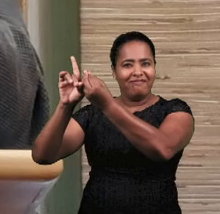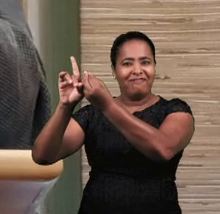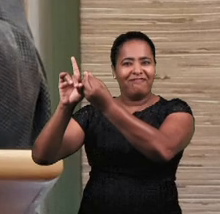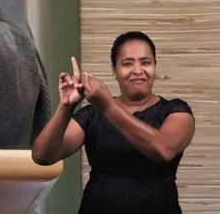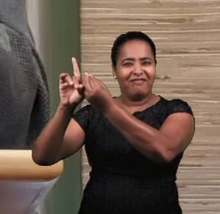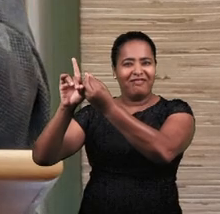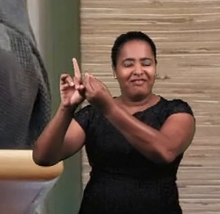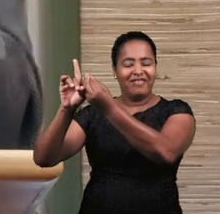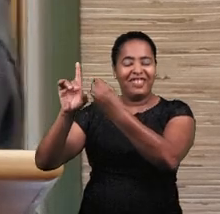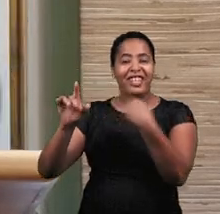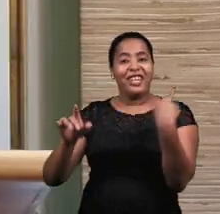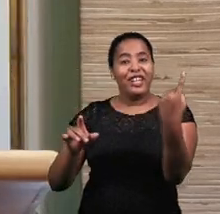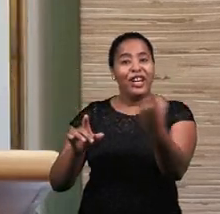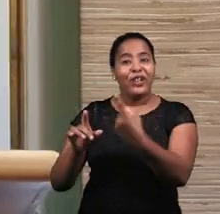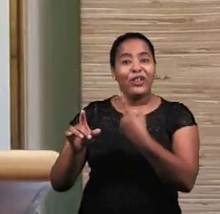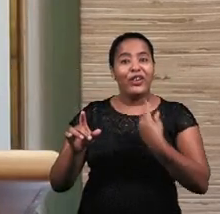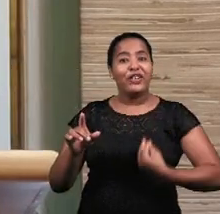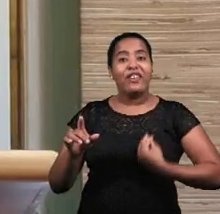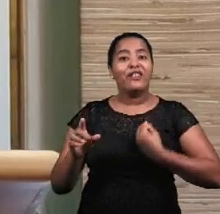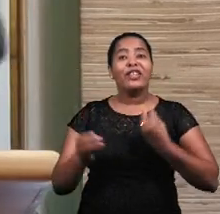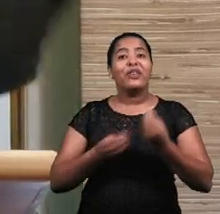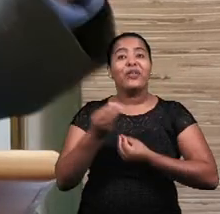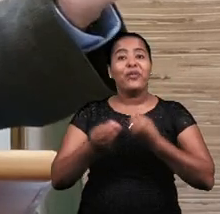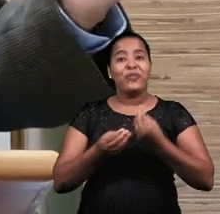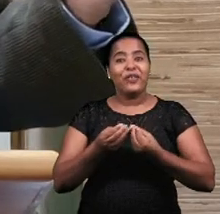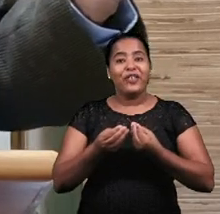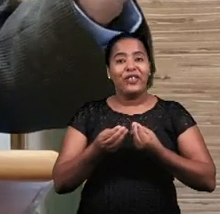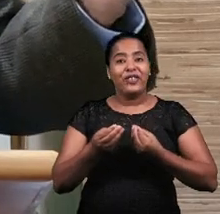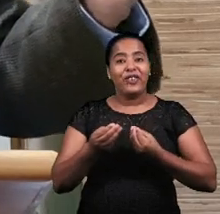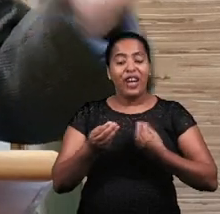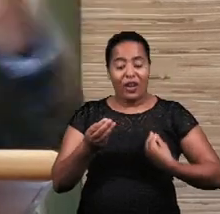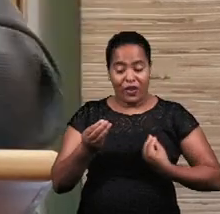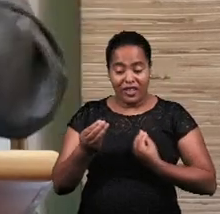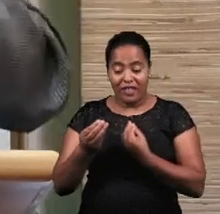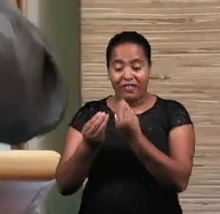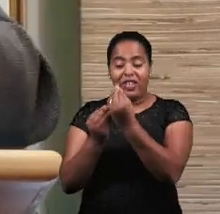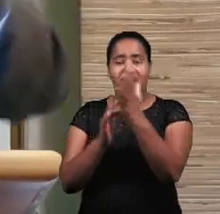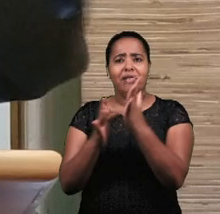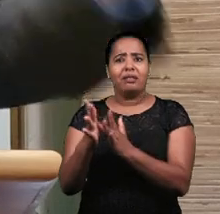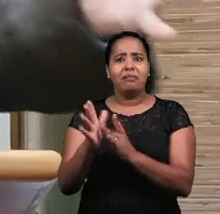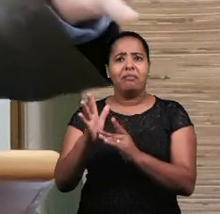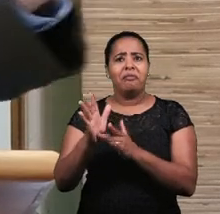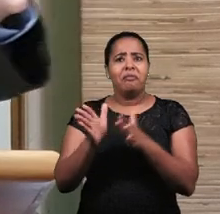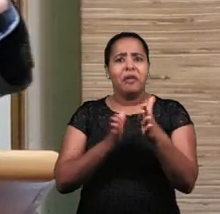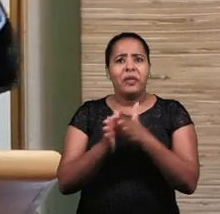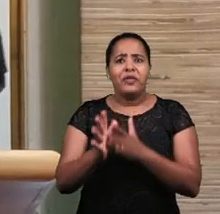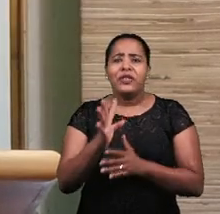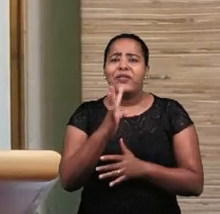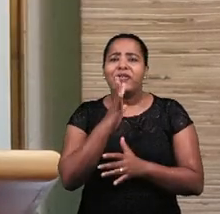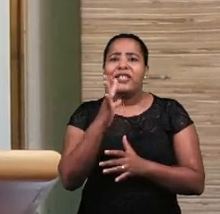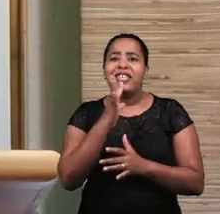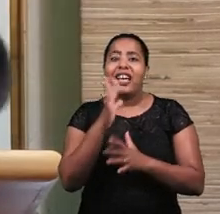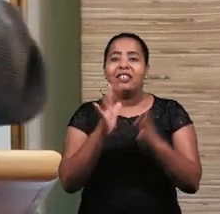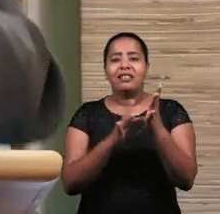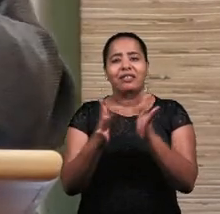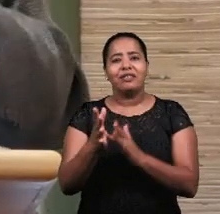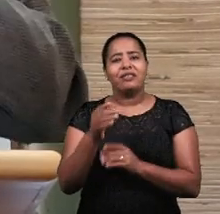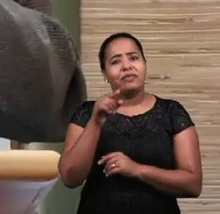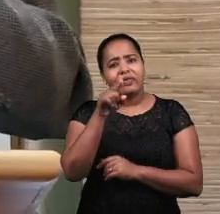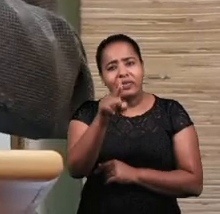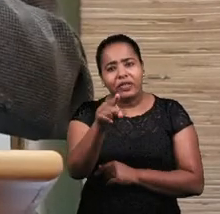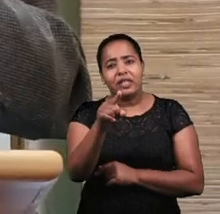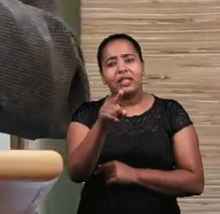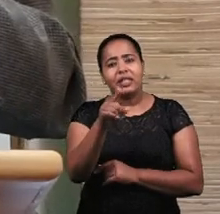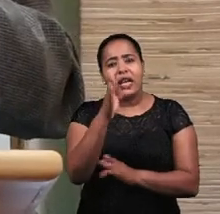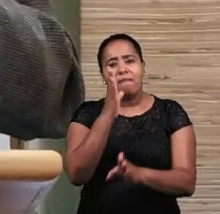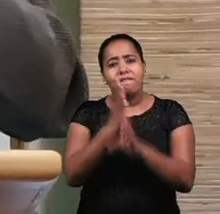notre vie, en Jésus. Quand tu découvres Jésus, quelle merveille! Tu découvres l'énigme. Et nous avons